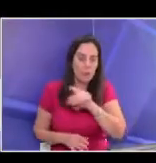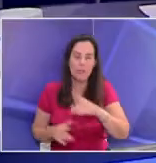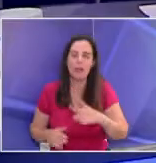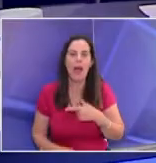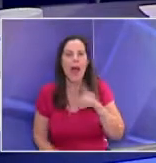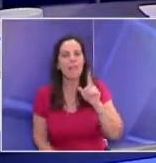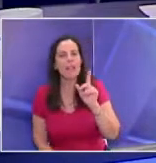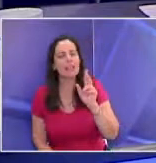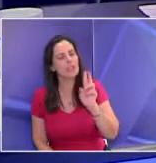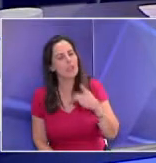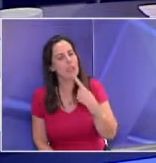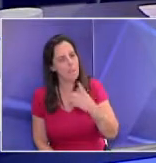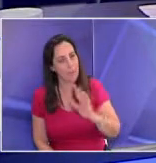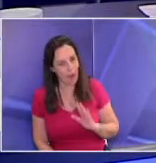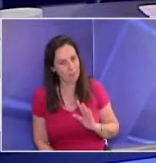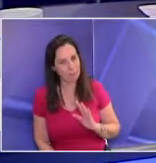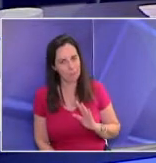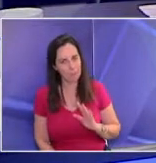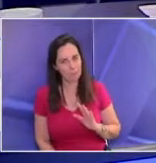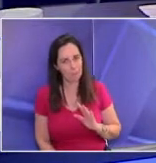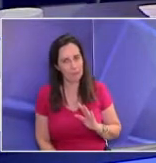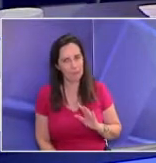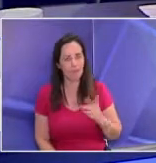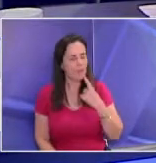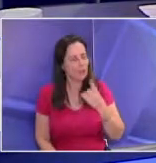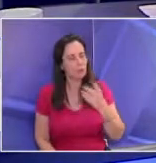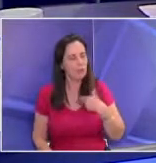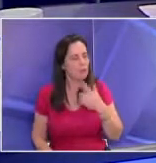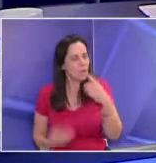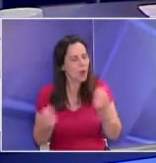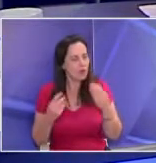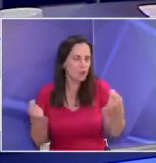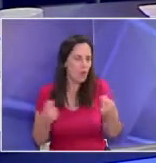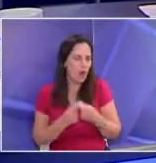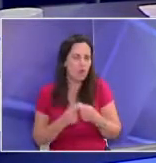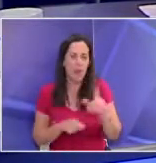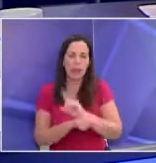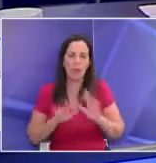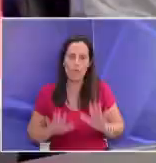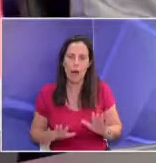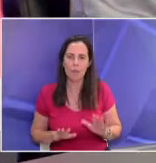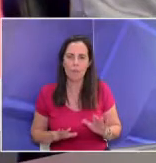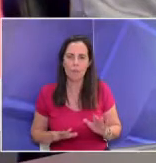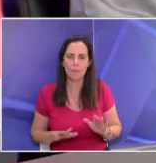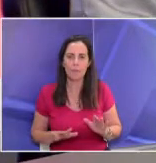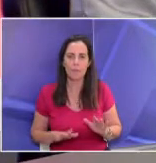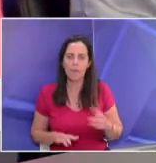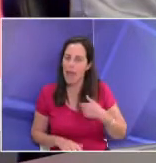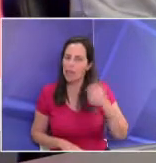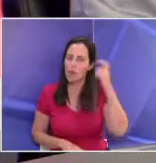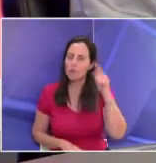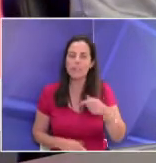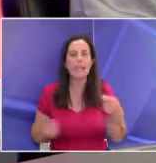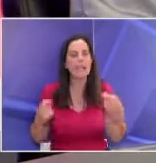אבל יש לי אמירה כללית, עקרונית, שקשורה לרוח התקופה. אני חושב